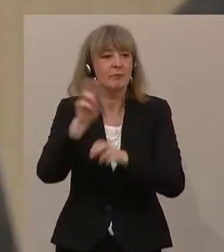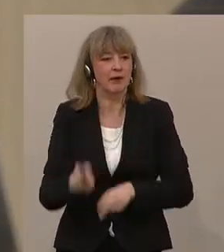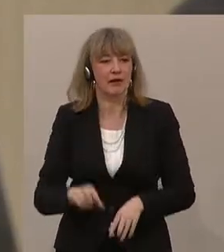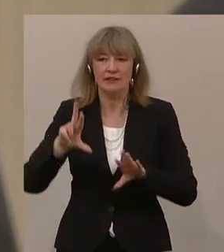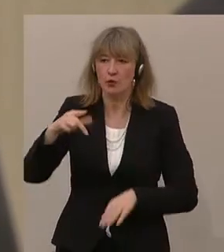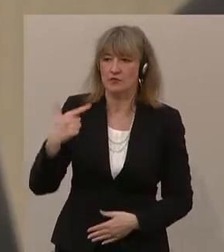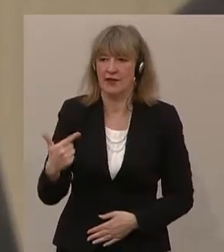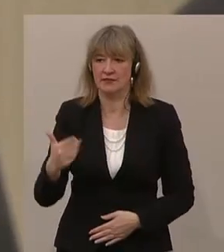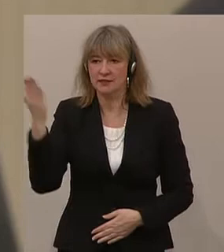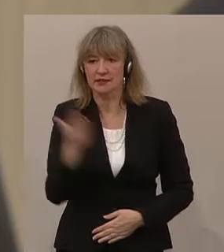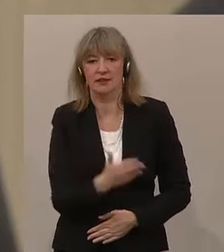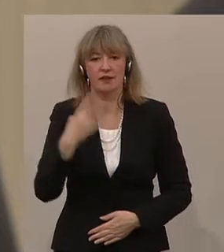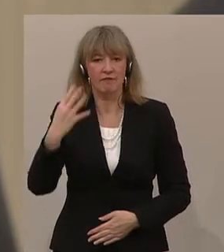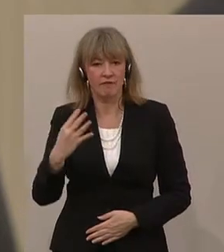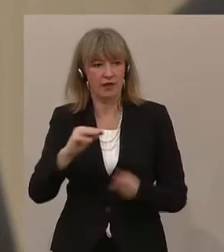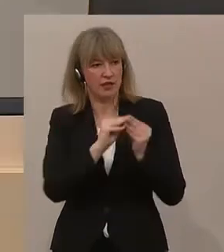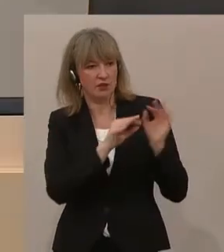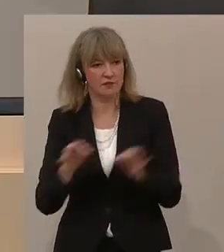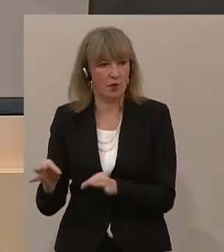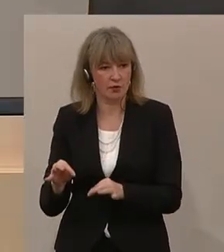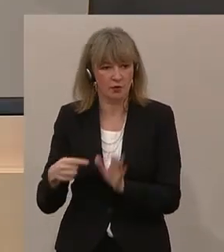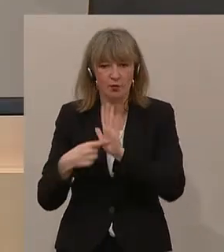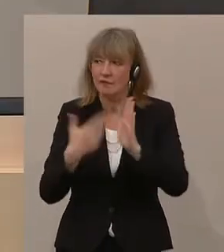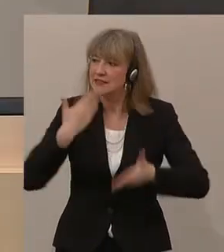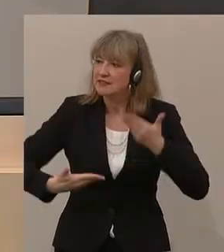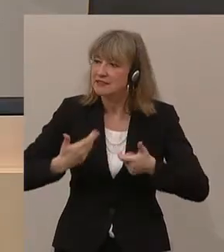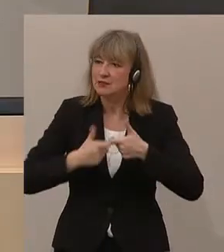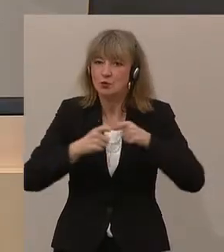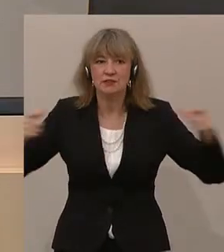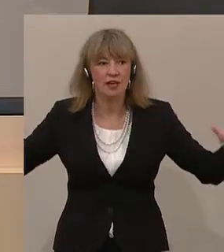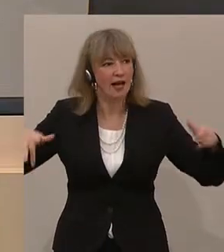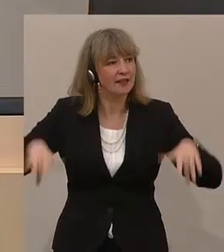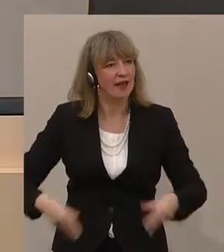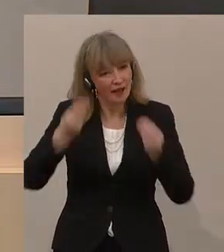23 Absatz 4 der Geschäftsordnung auf die im Sitzungssaal verteilte Mitteilung.